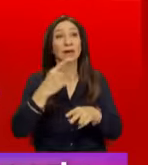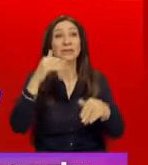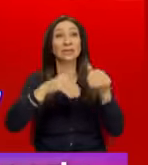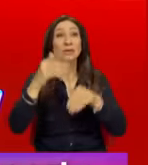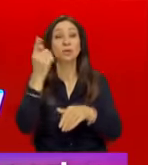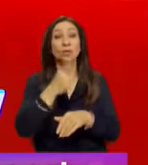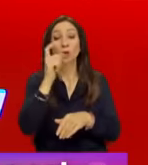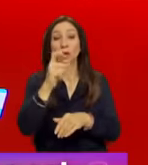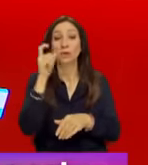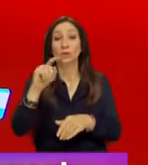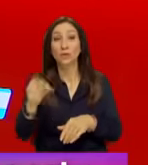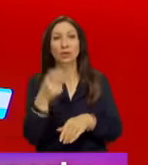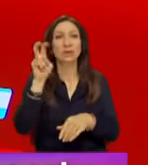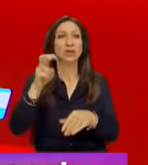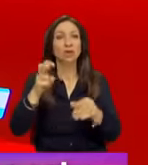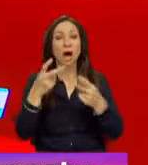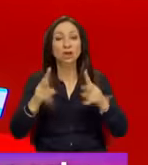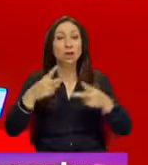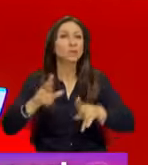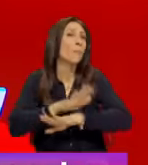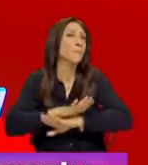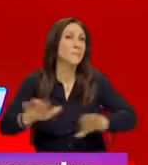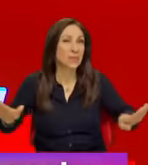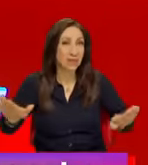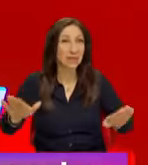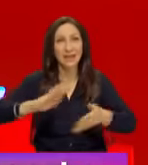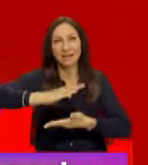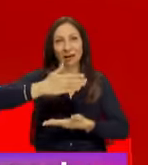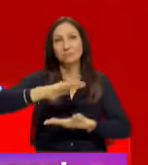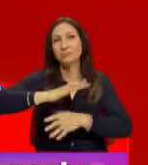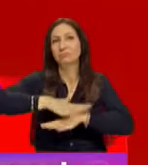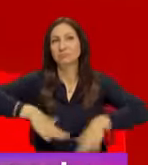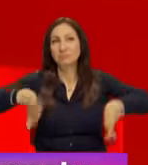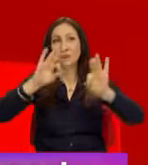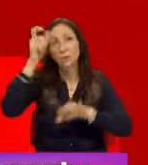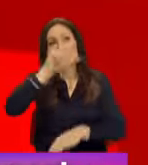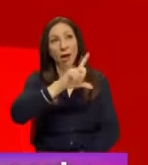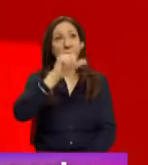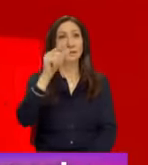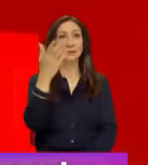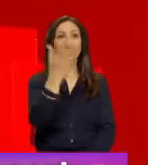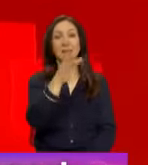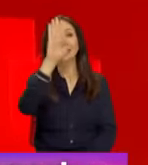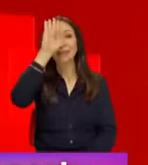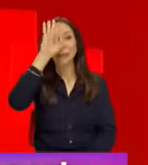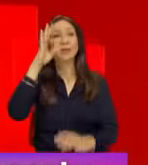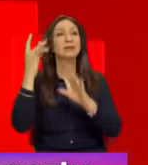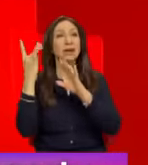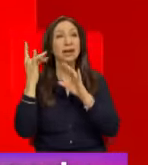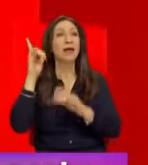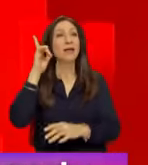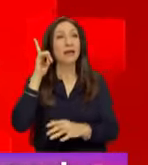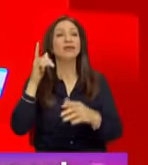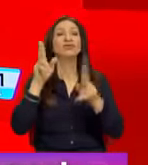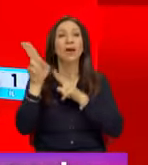sandıkların %99,8'i açıldı ve işte Türkiye haritası. İstanbul'da, Tekirdağ'da,